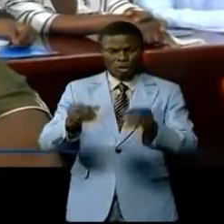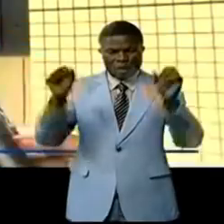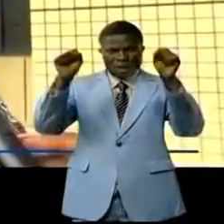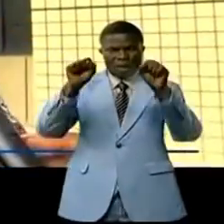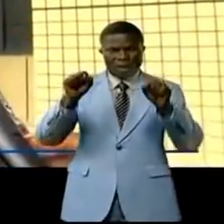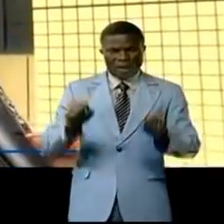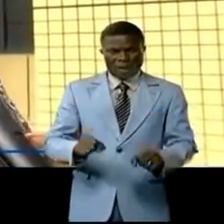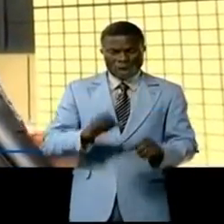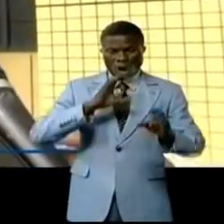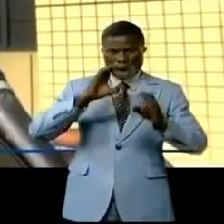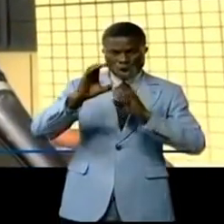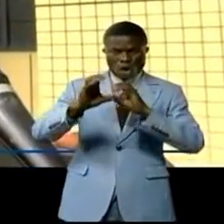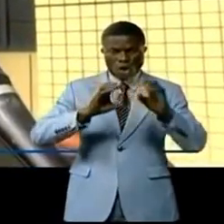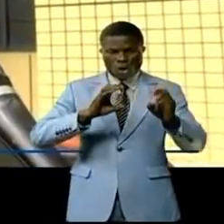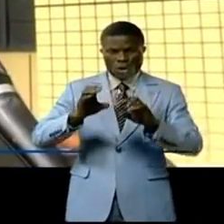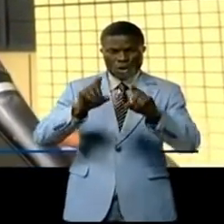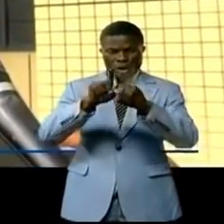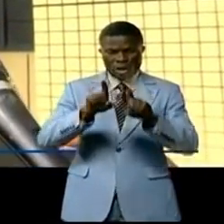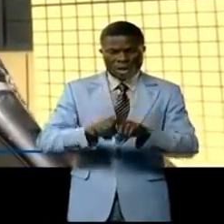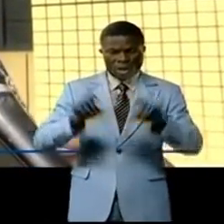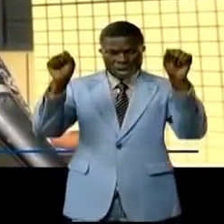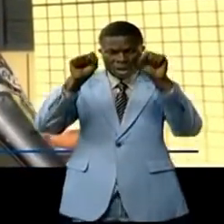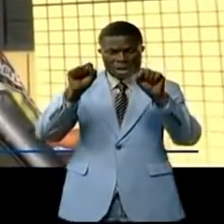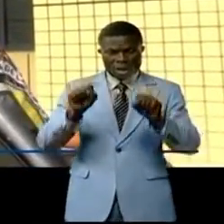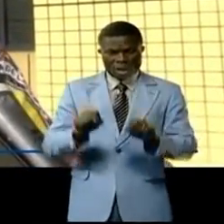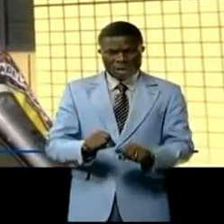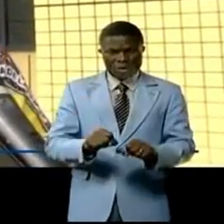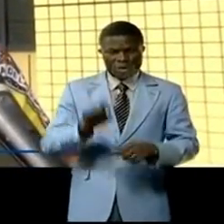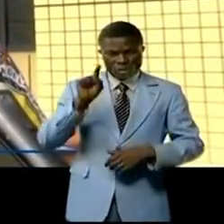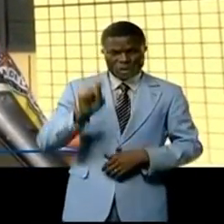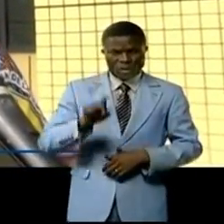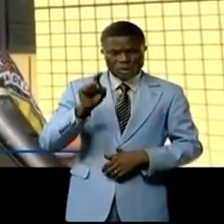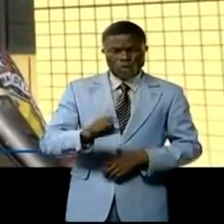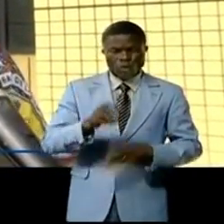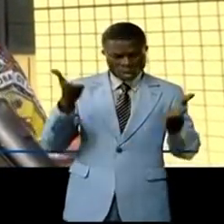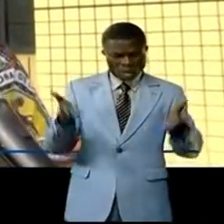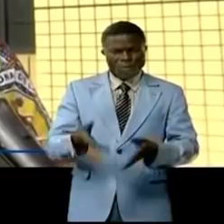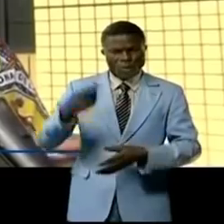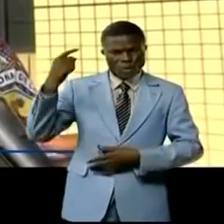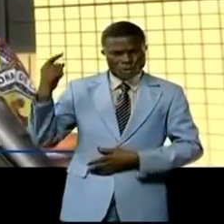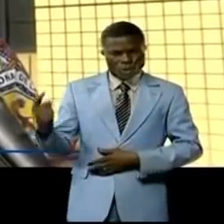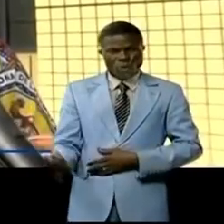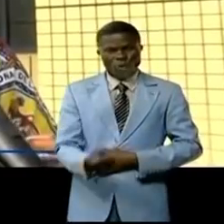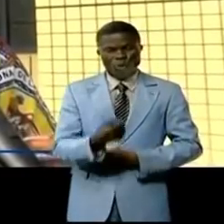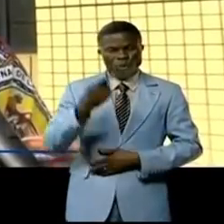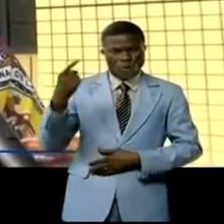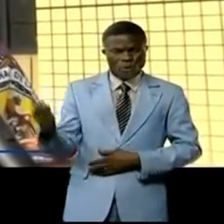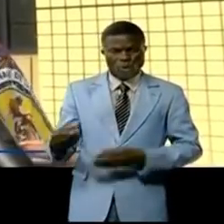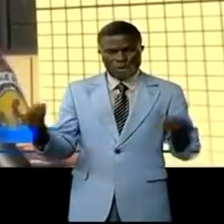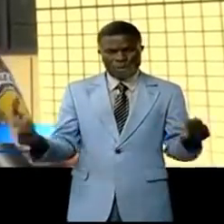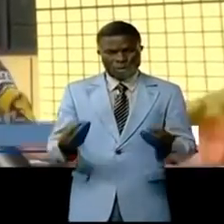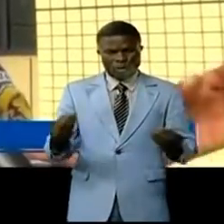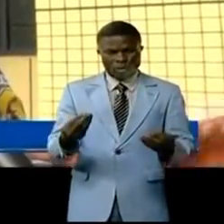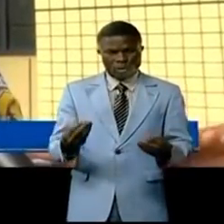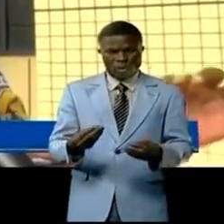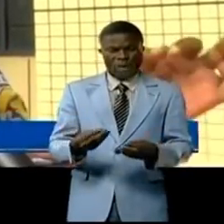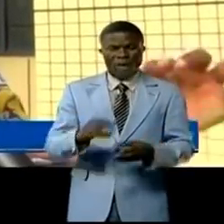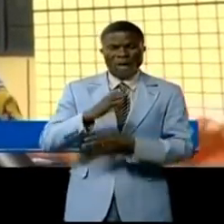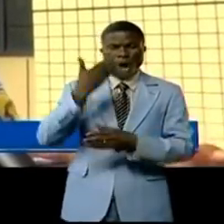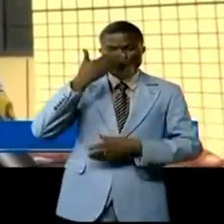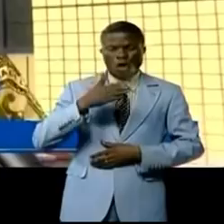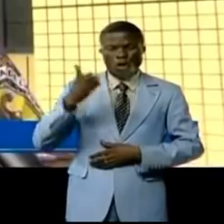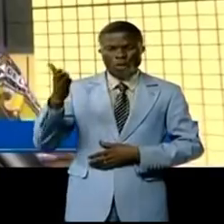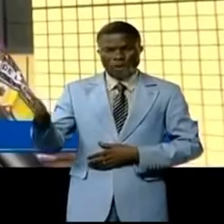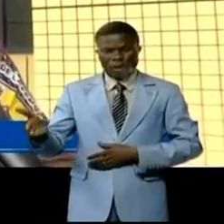de communication et que ce système doit être permanent pour que, entre les centres de